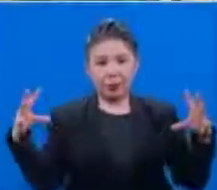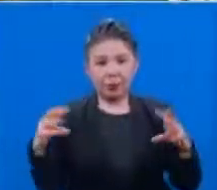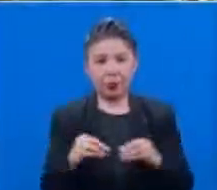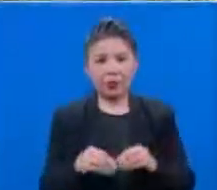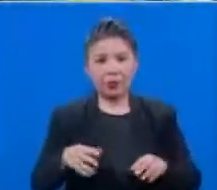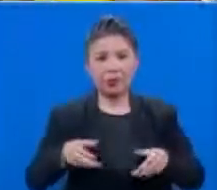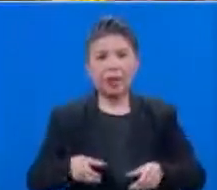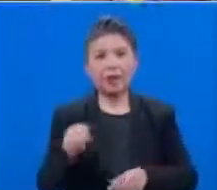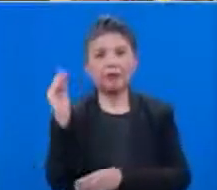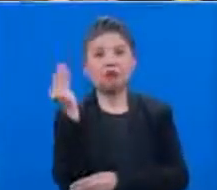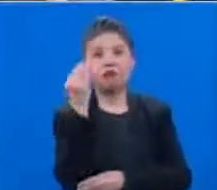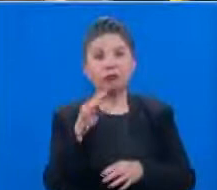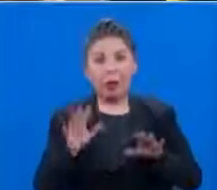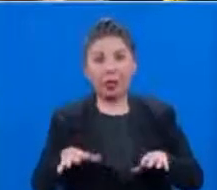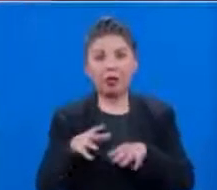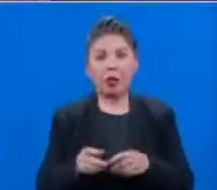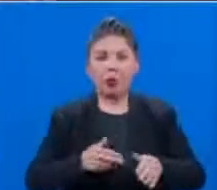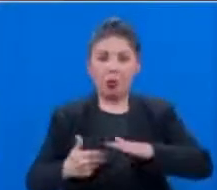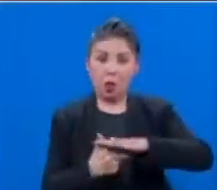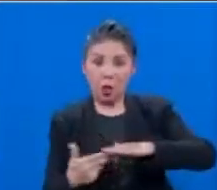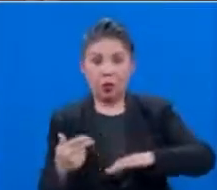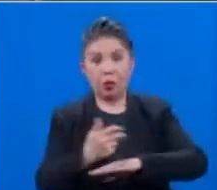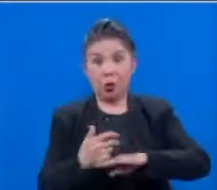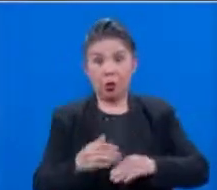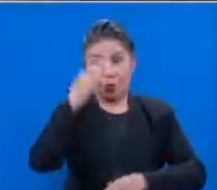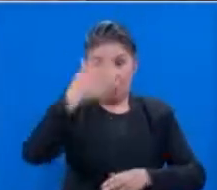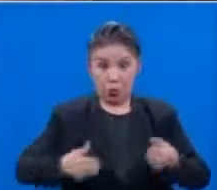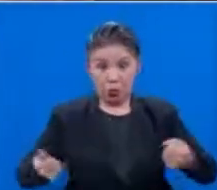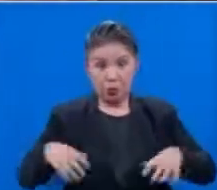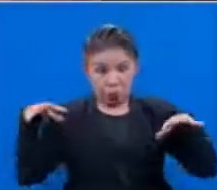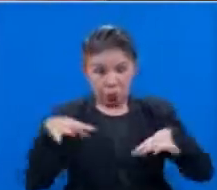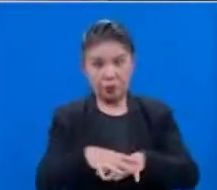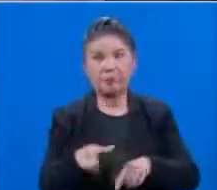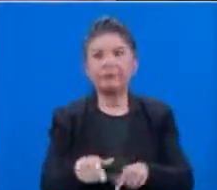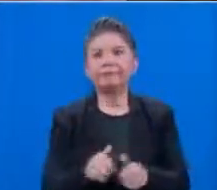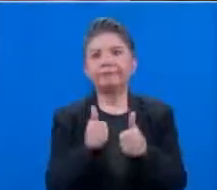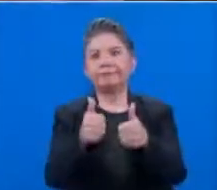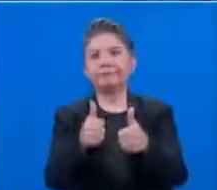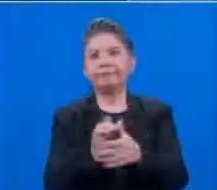angkutan umum Jakarta. Erstika Irawati, Himawan Amri, Jakarta.